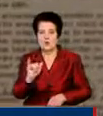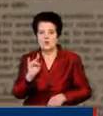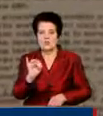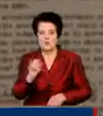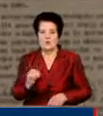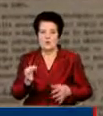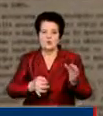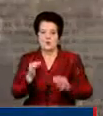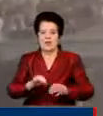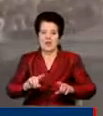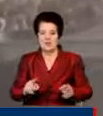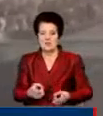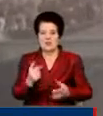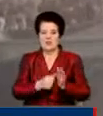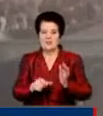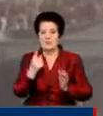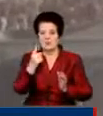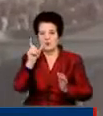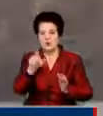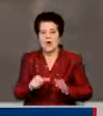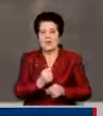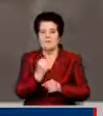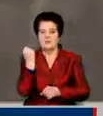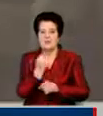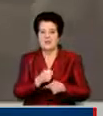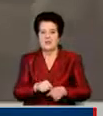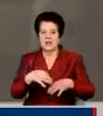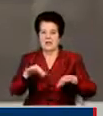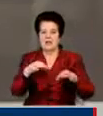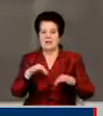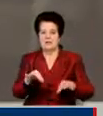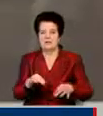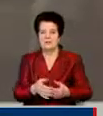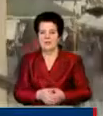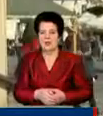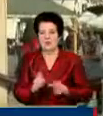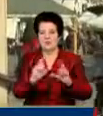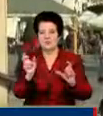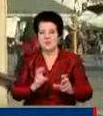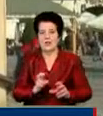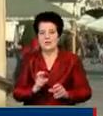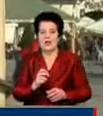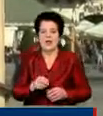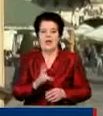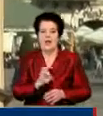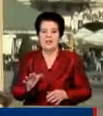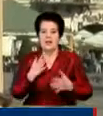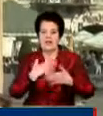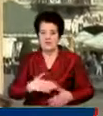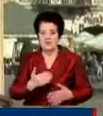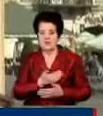arestarea, judecarea și condamnarea a 61 de muncitori de la uzina de autocamioane. Au dus neliniștea lor